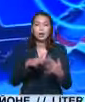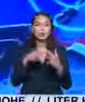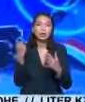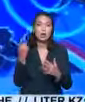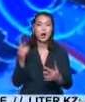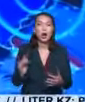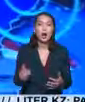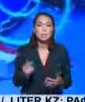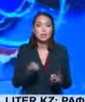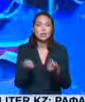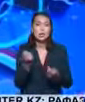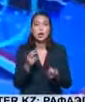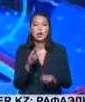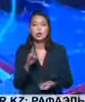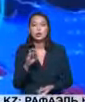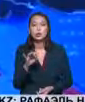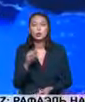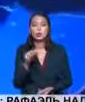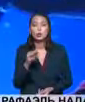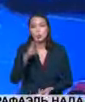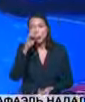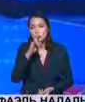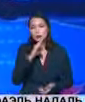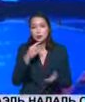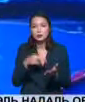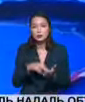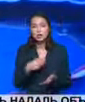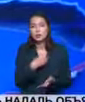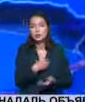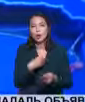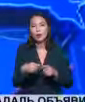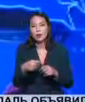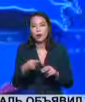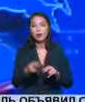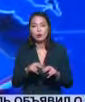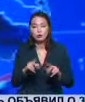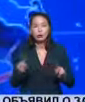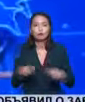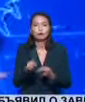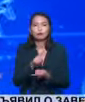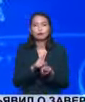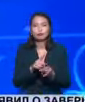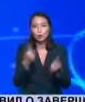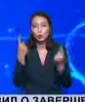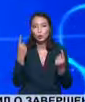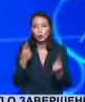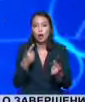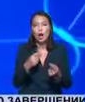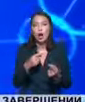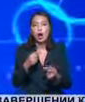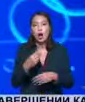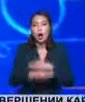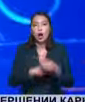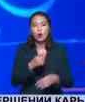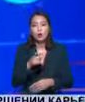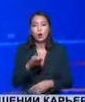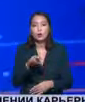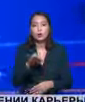Сельскохозяйственная компания «Зерновой консорциум Казахстана» стала ключевым инвестором, который возобновил деятельность крупнейшего агрохолдинга страны, группы